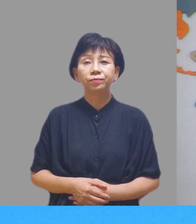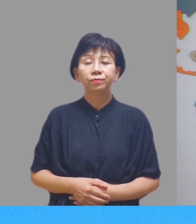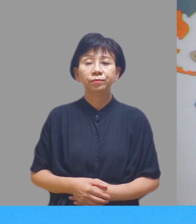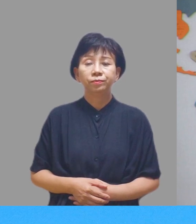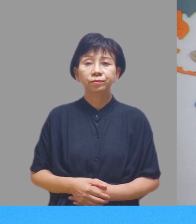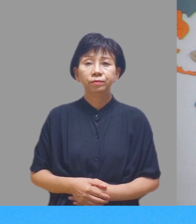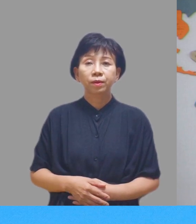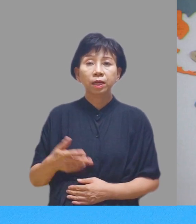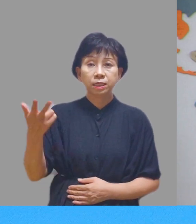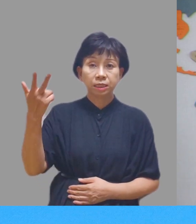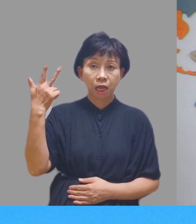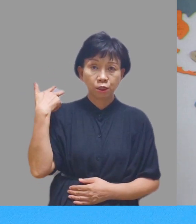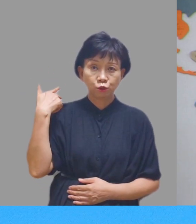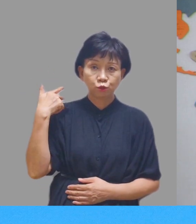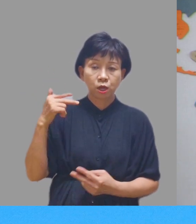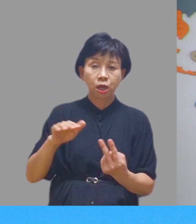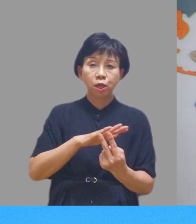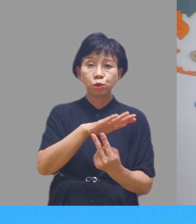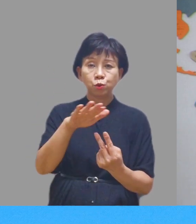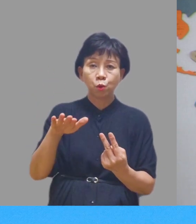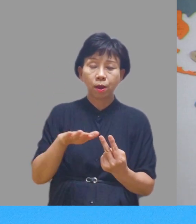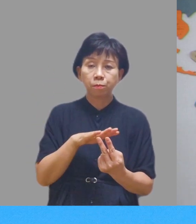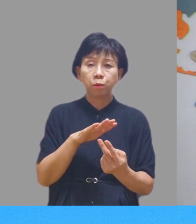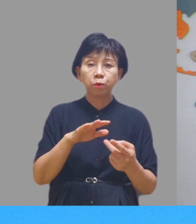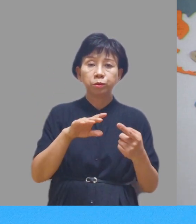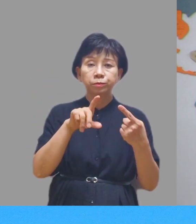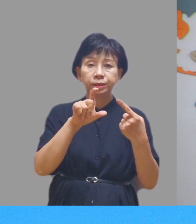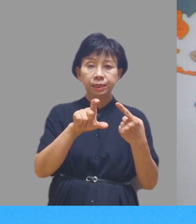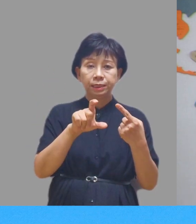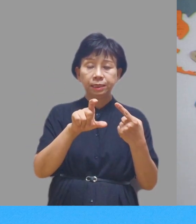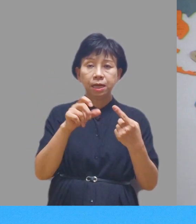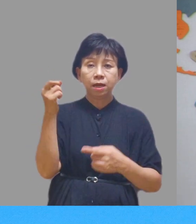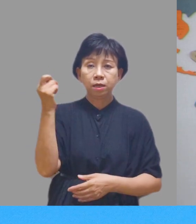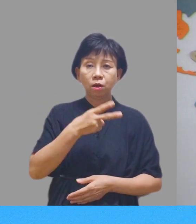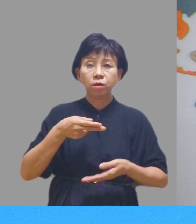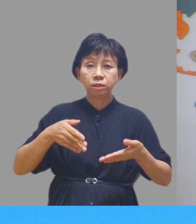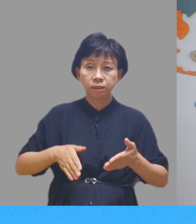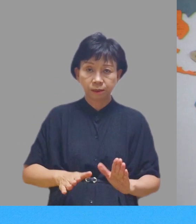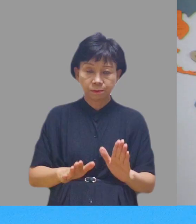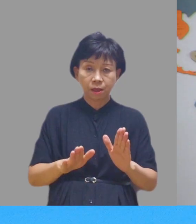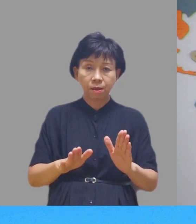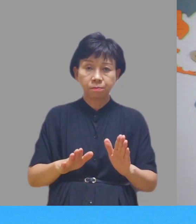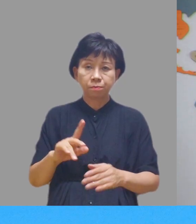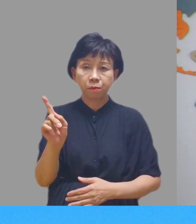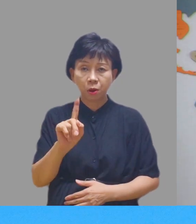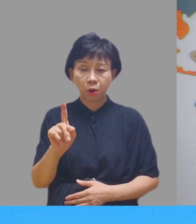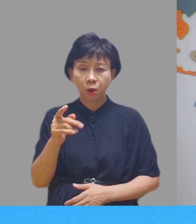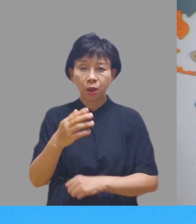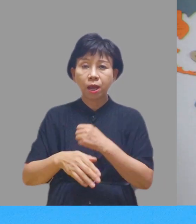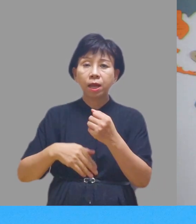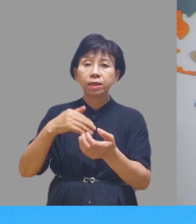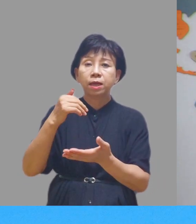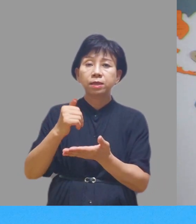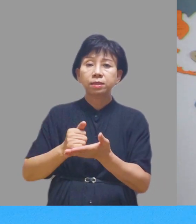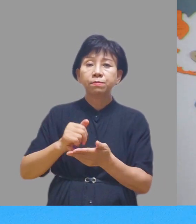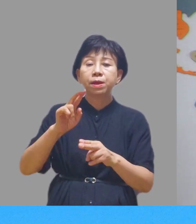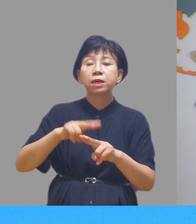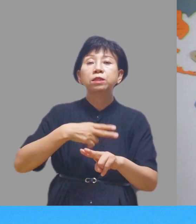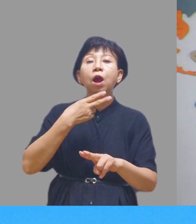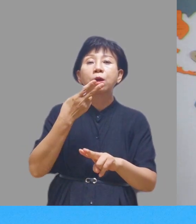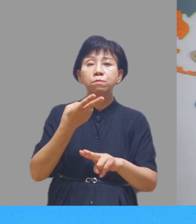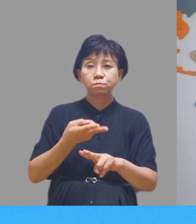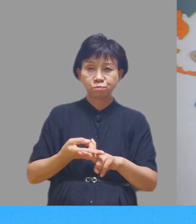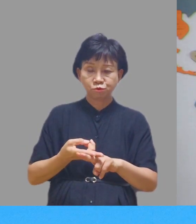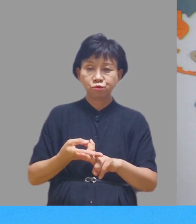우리가 지난주에 요한복음 1장을 통해서 거듭남은 하나님의 선물임을